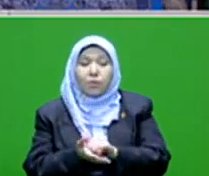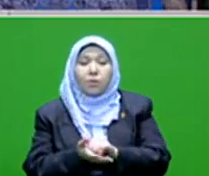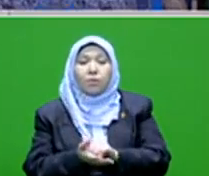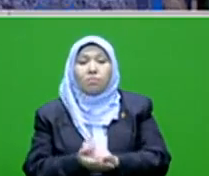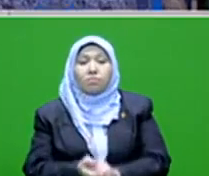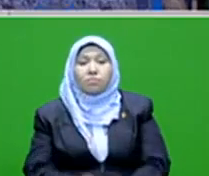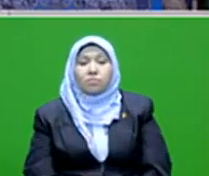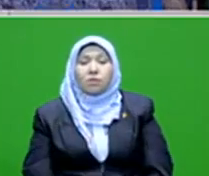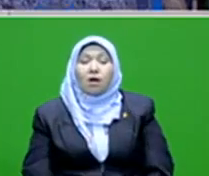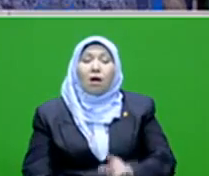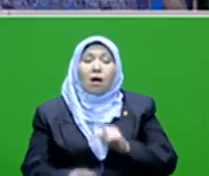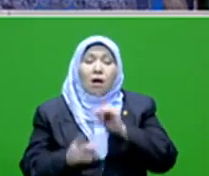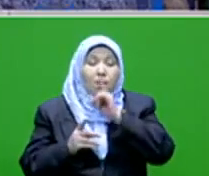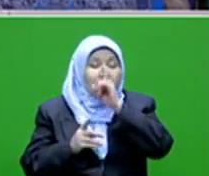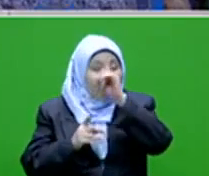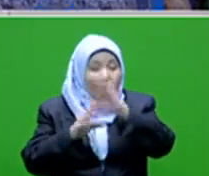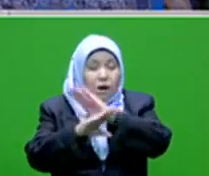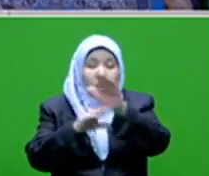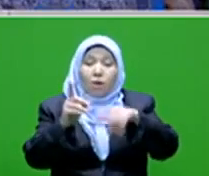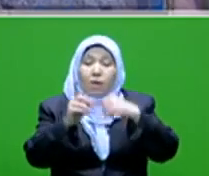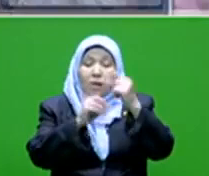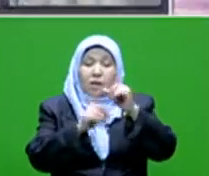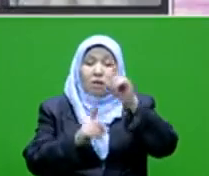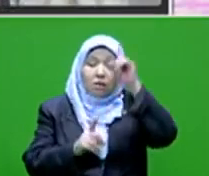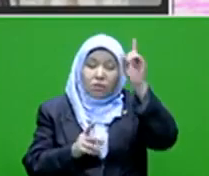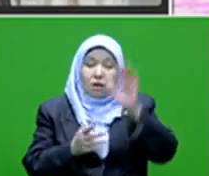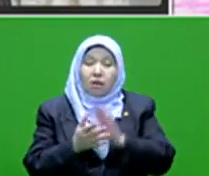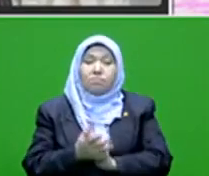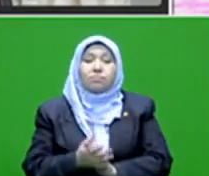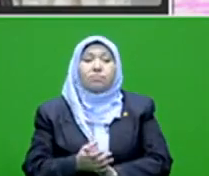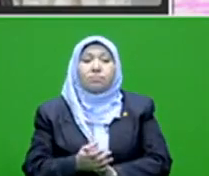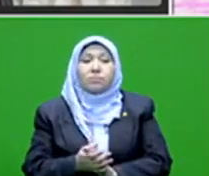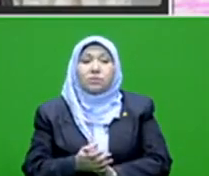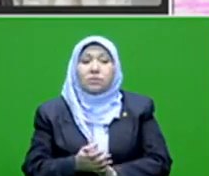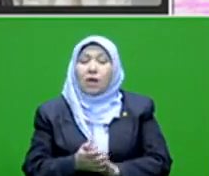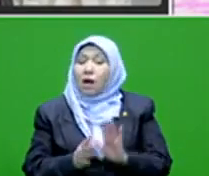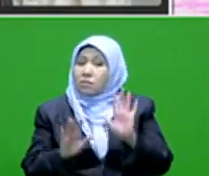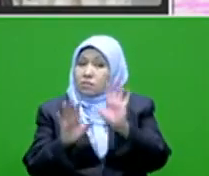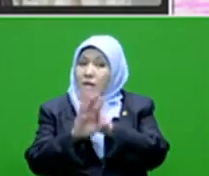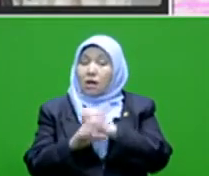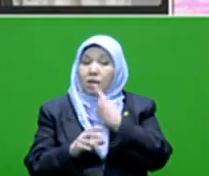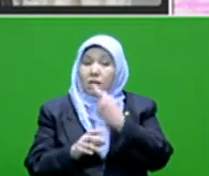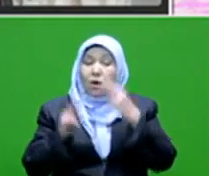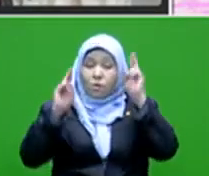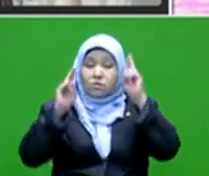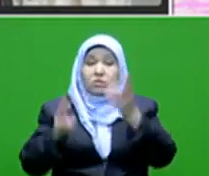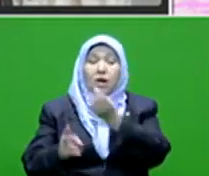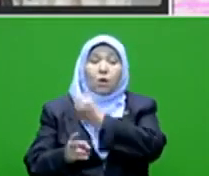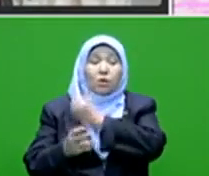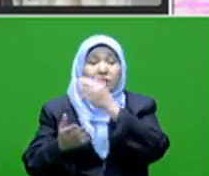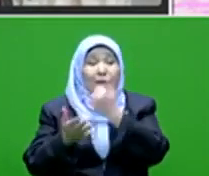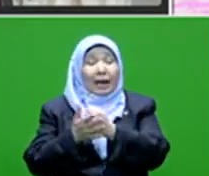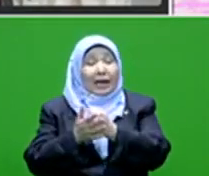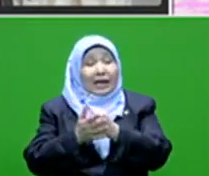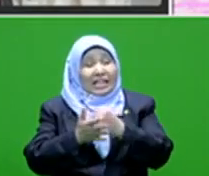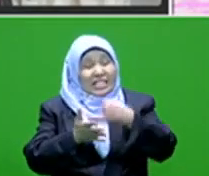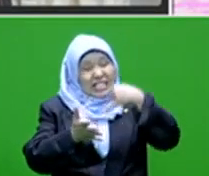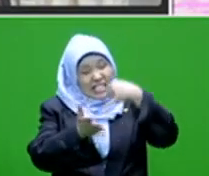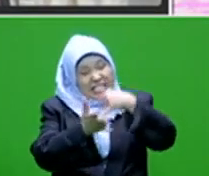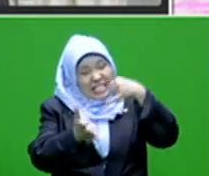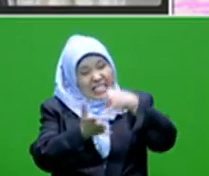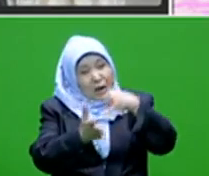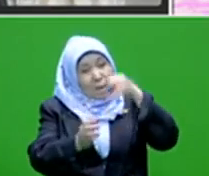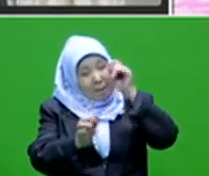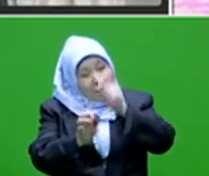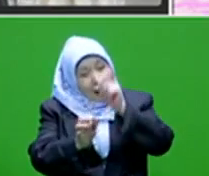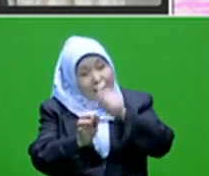تصفون. صدق الله العظيم. صدق الله العظيم. Yang kata Ustaz Don tadi sampai kena cucuk paku itu, bila